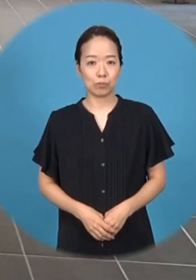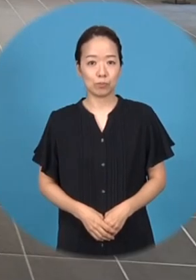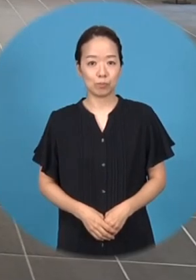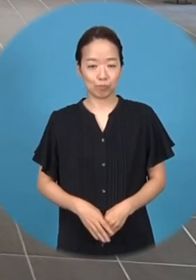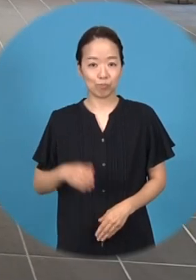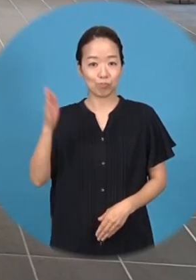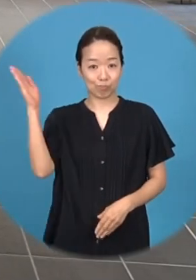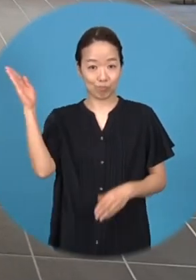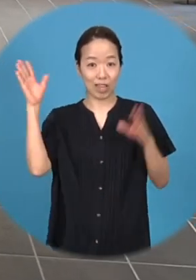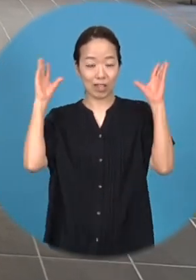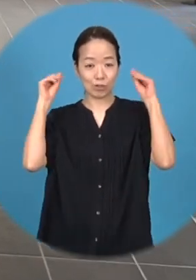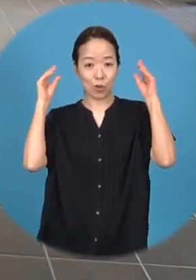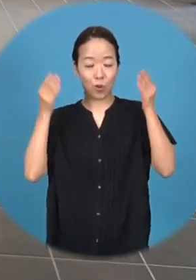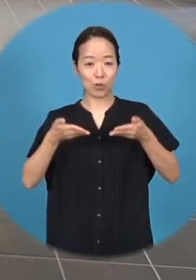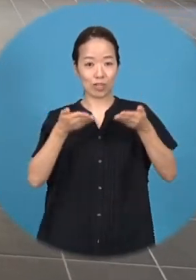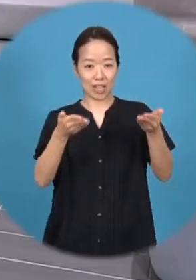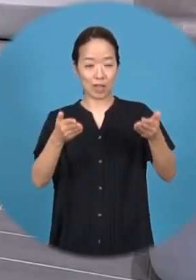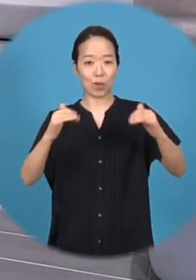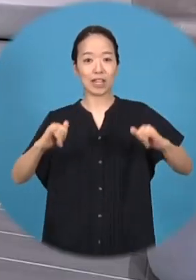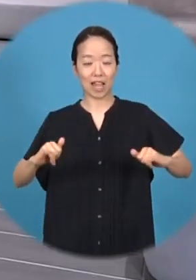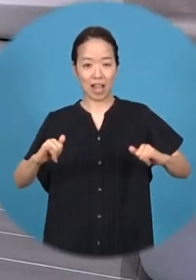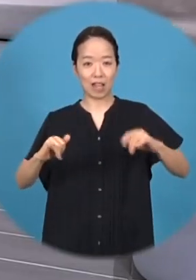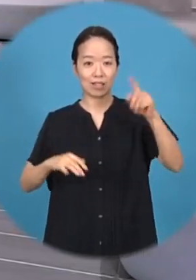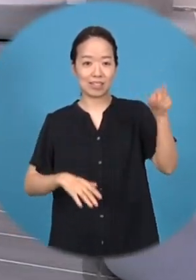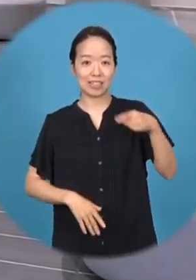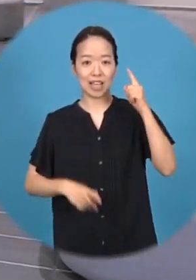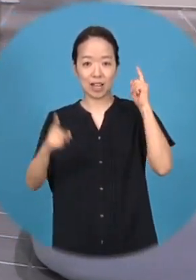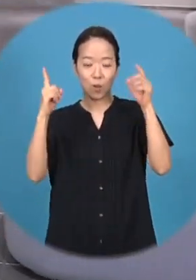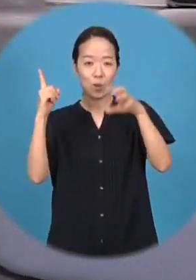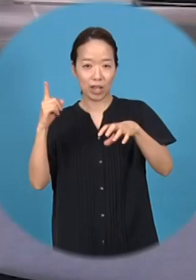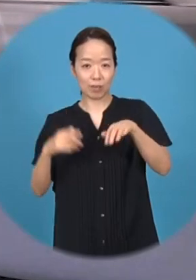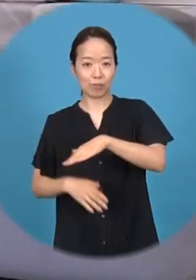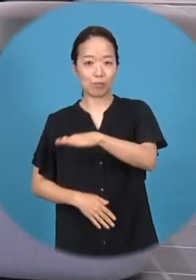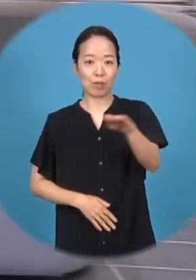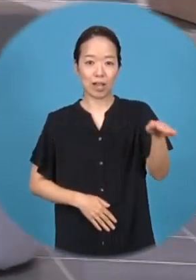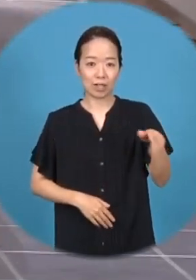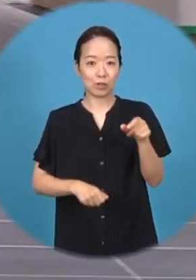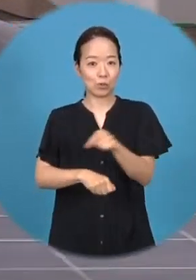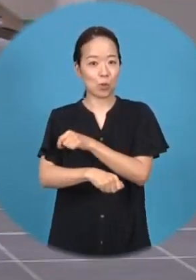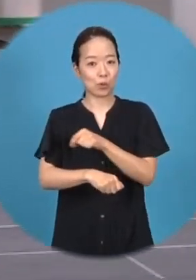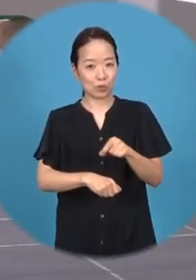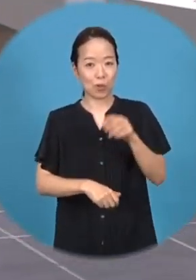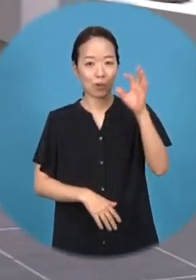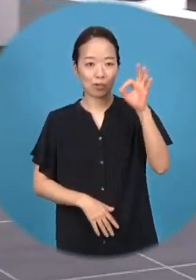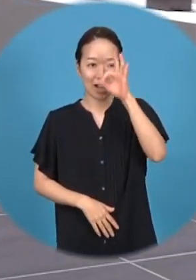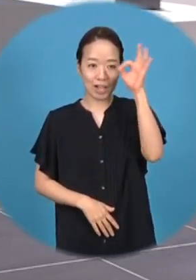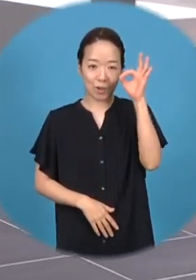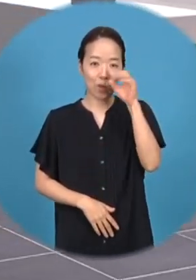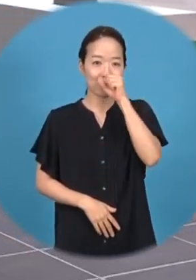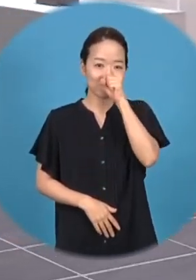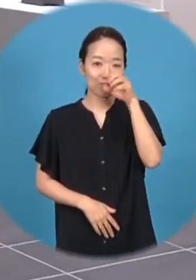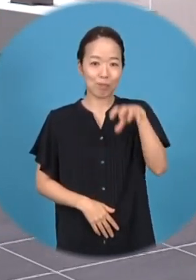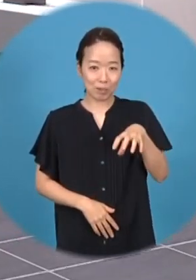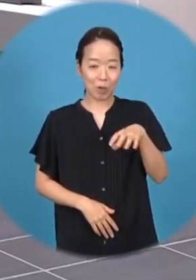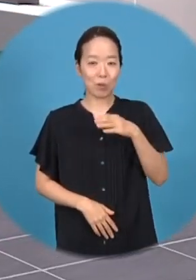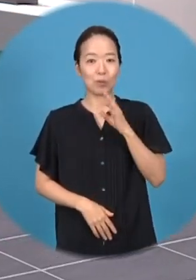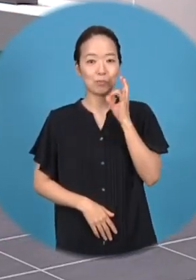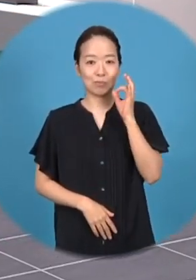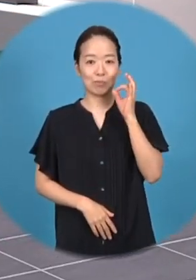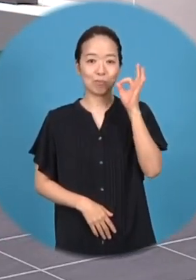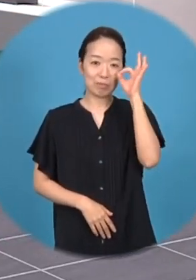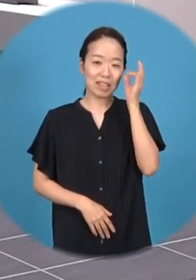こちらの情報提供エリアでは、自然公園や周辺地域の特色や見どころについて知ることができます